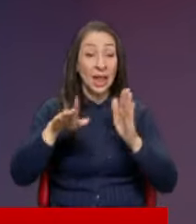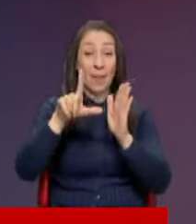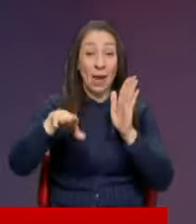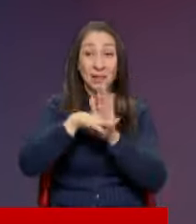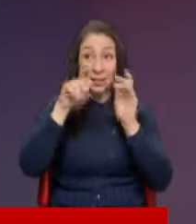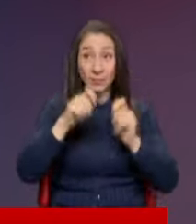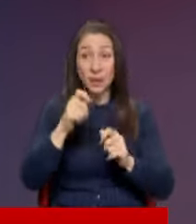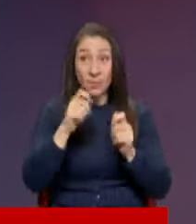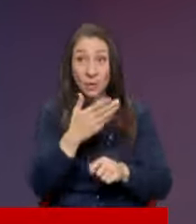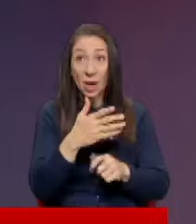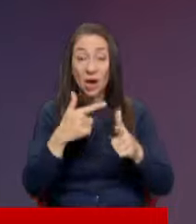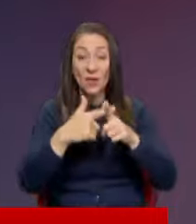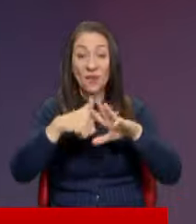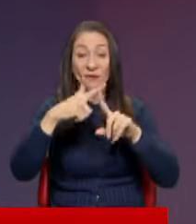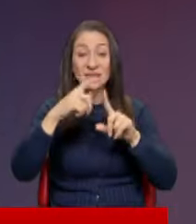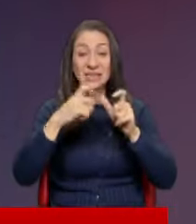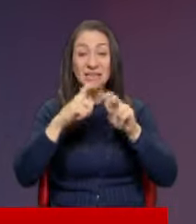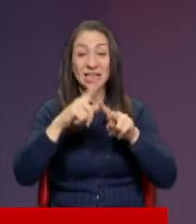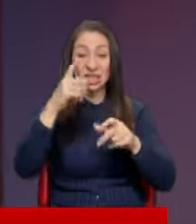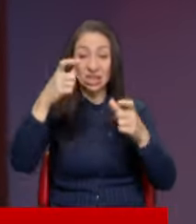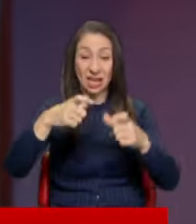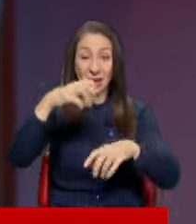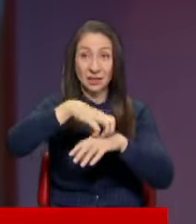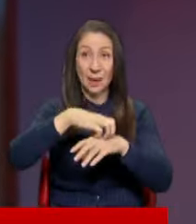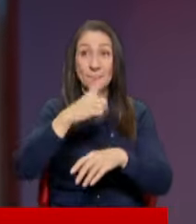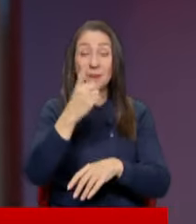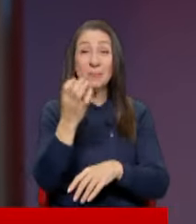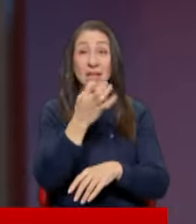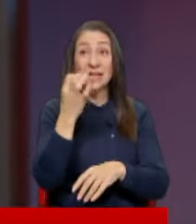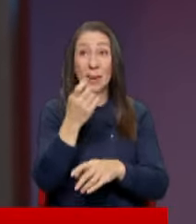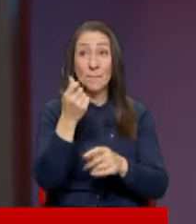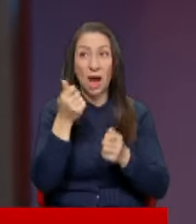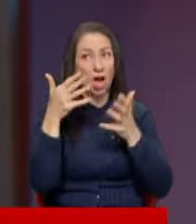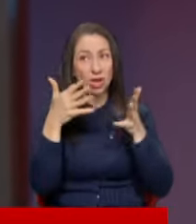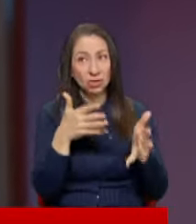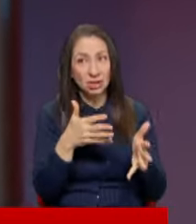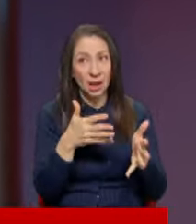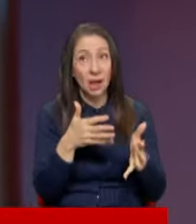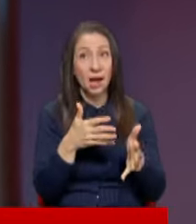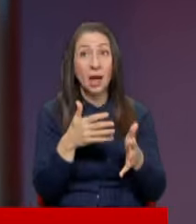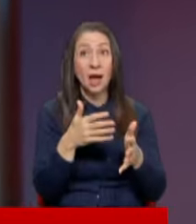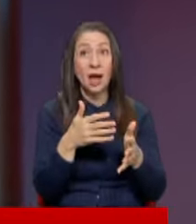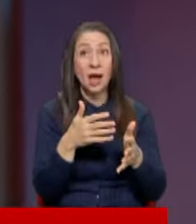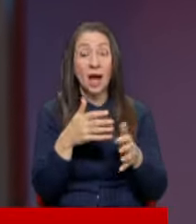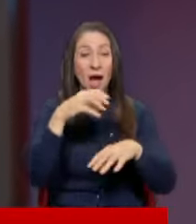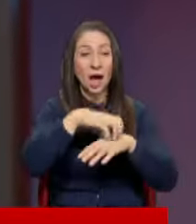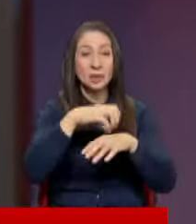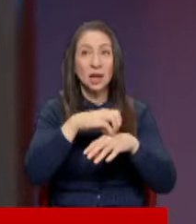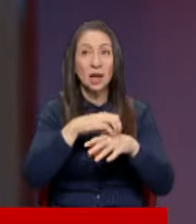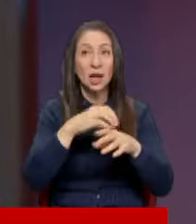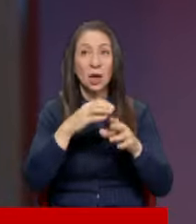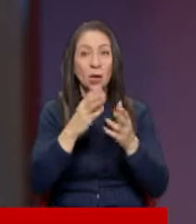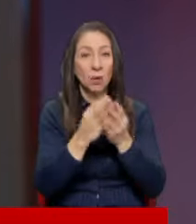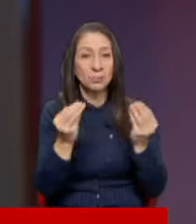yaptılar mı Fatsa'ya bir seyir Adası dediler 1 milyarın ü üzerinde para harcadılar ad dalgada